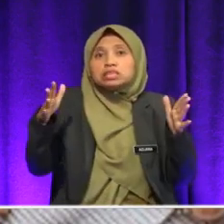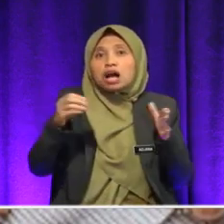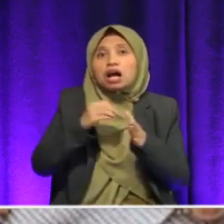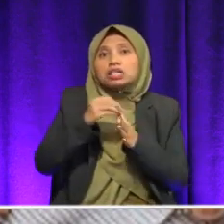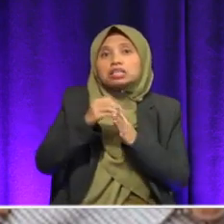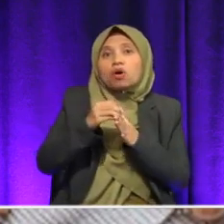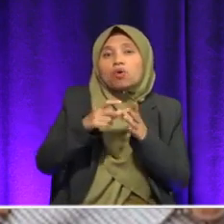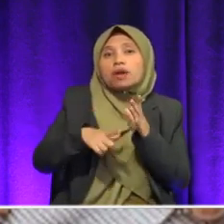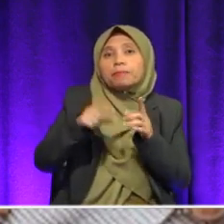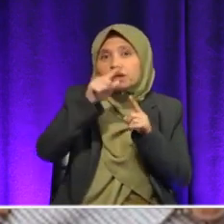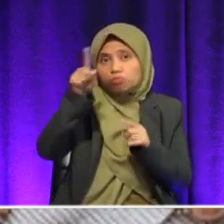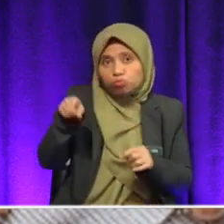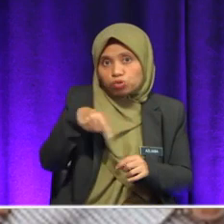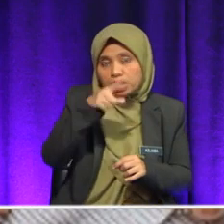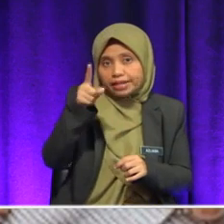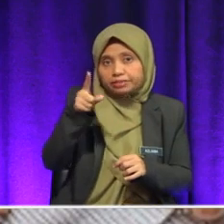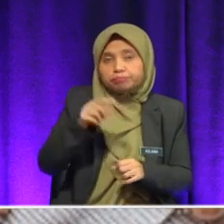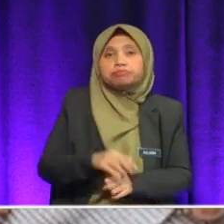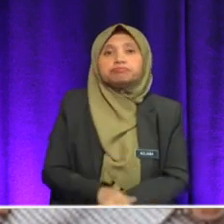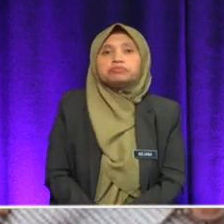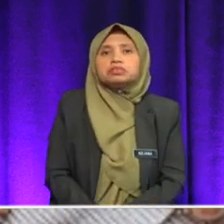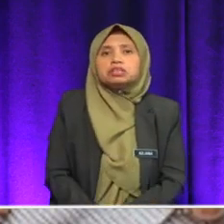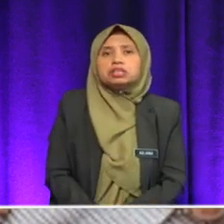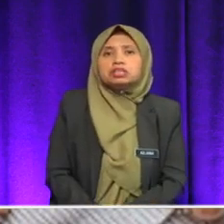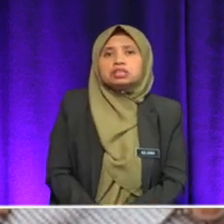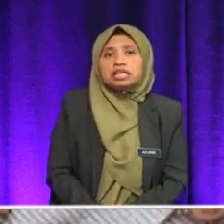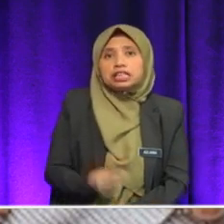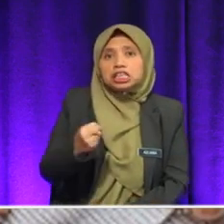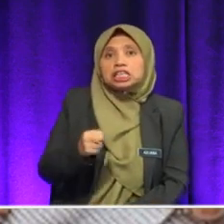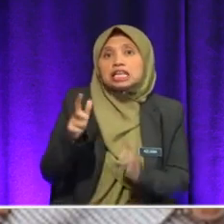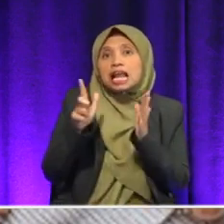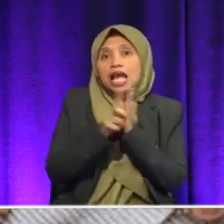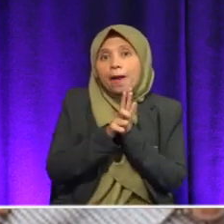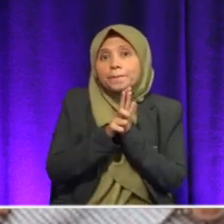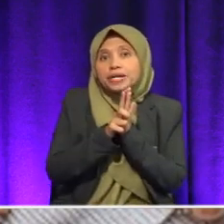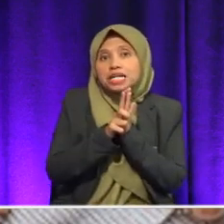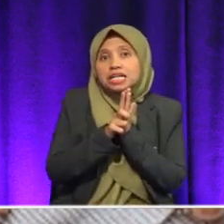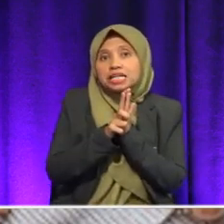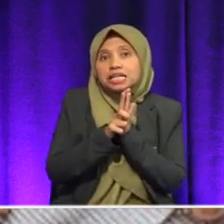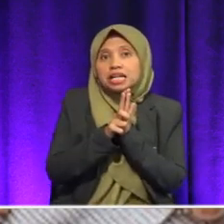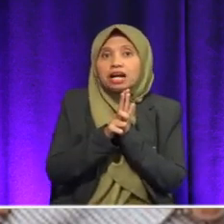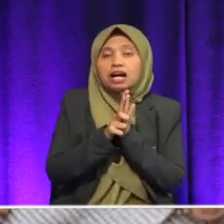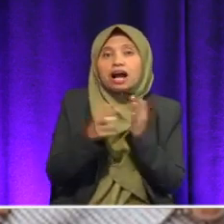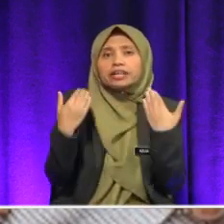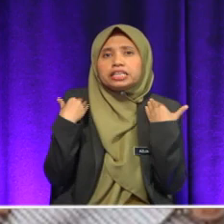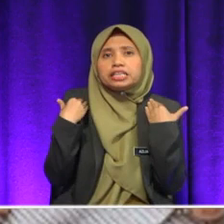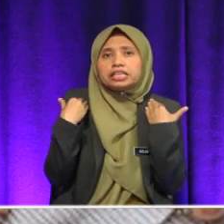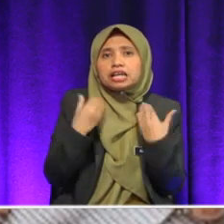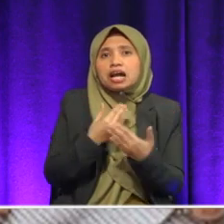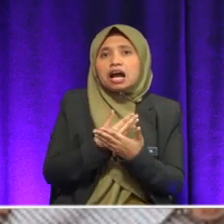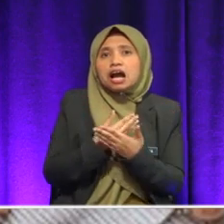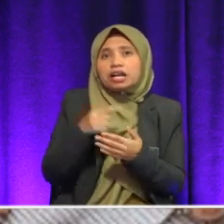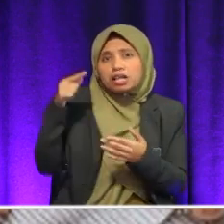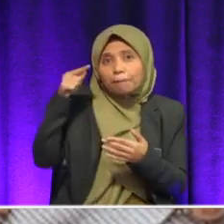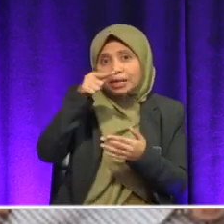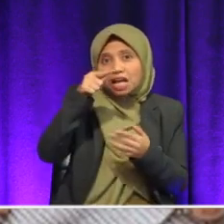bentuk badan seseorang itu jadi kita lihat anak panah kan terus rambutkan dengan Apakah